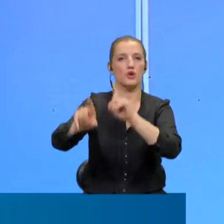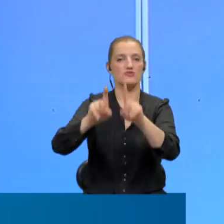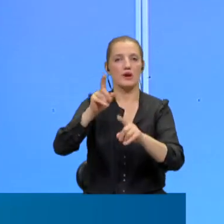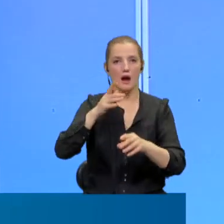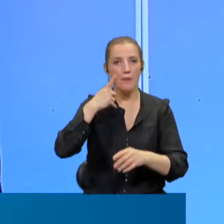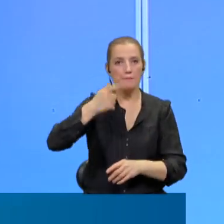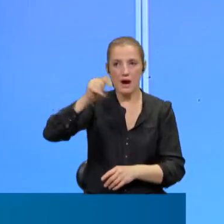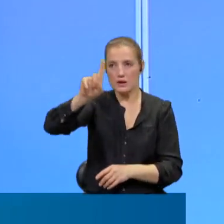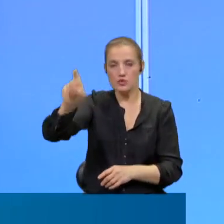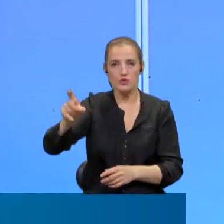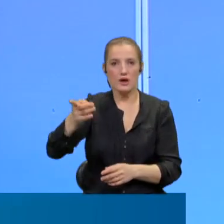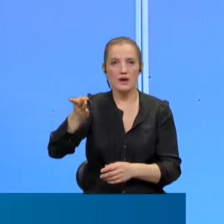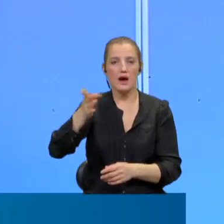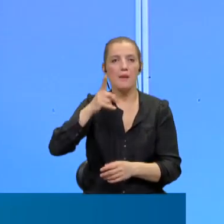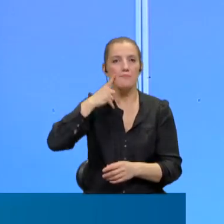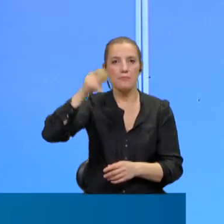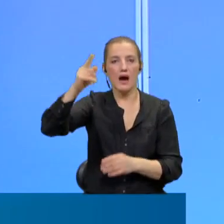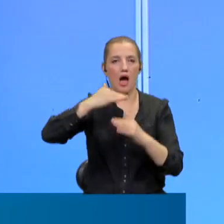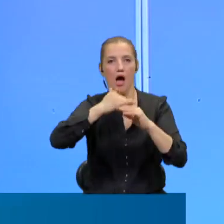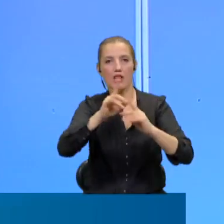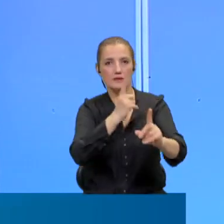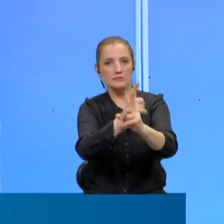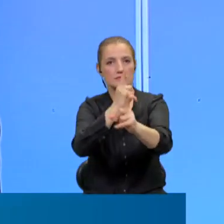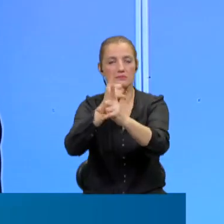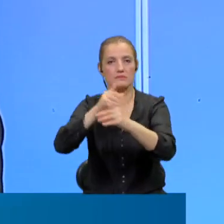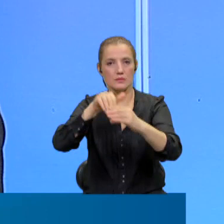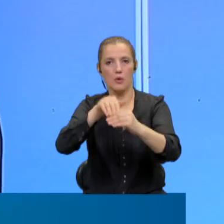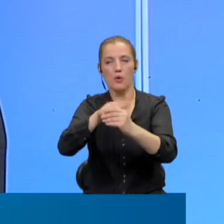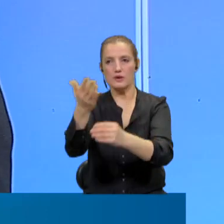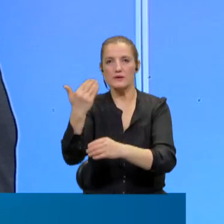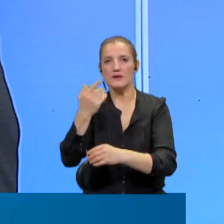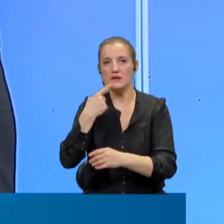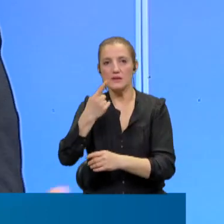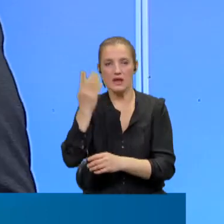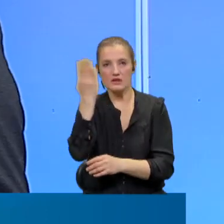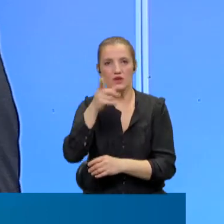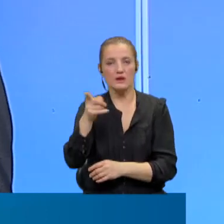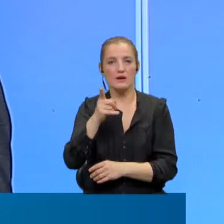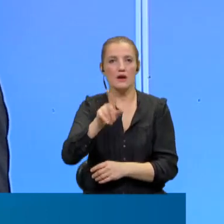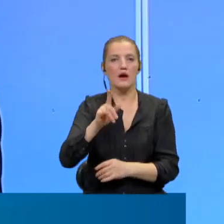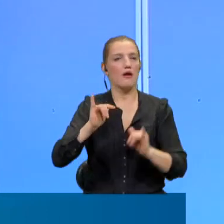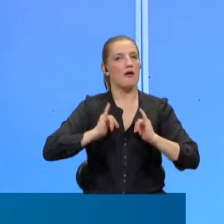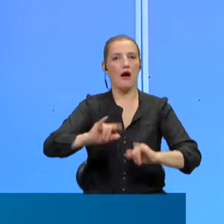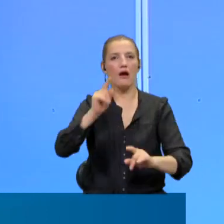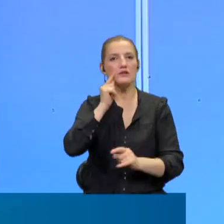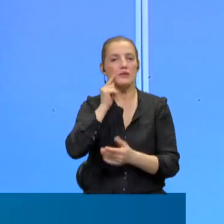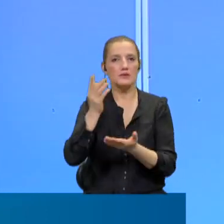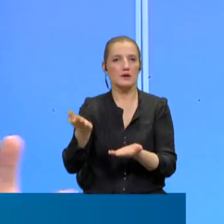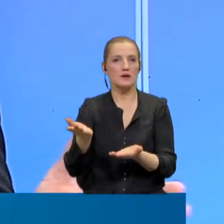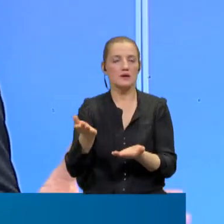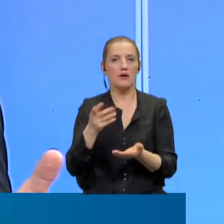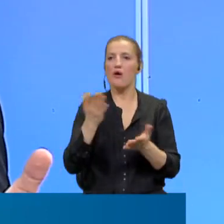kimse bir şey sormayacak bakan Çünkü halkın önüne gitmeyecek ki o isteme ama yani bu kadar da tuzu kuru adamların